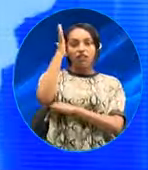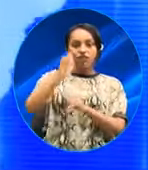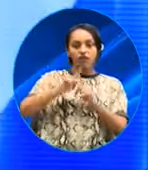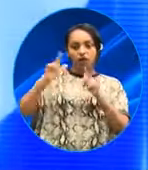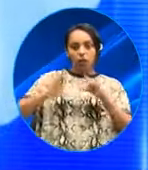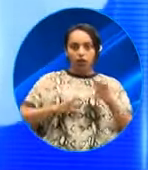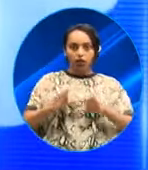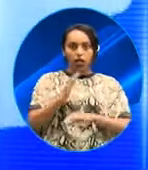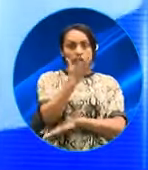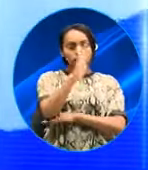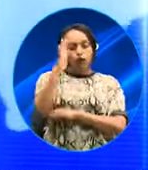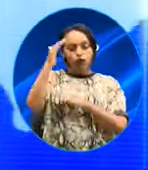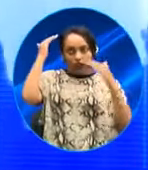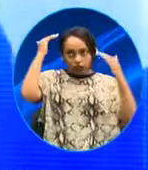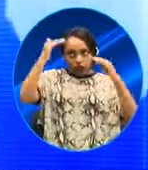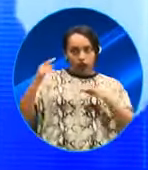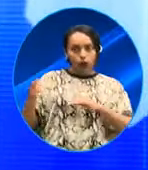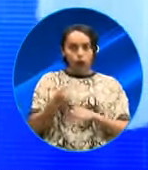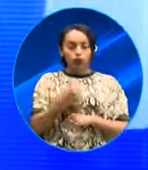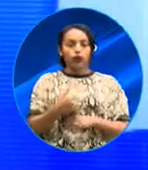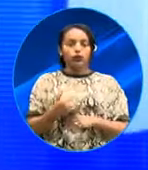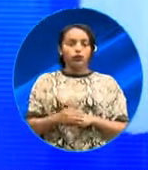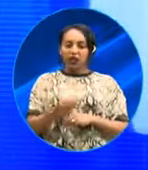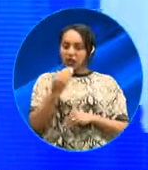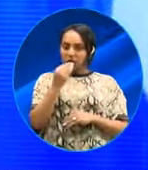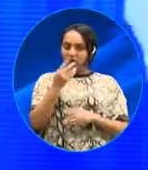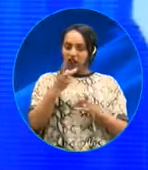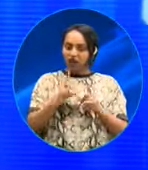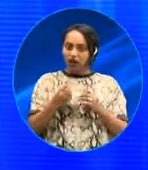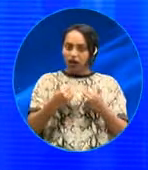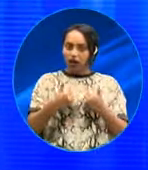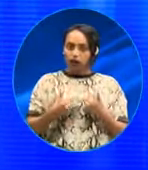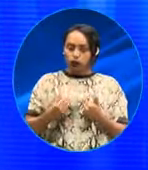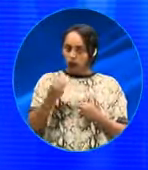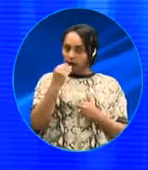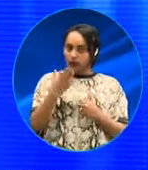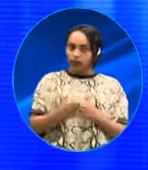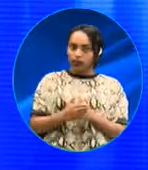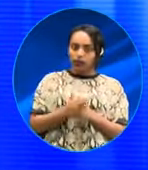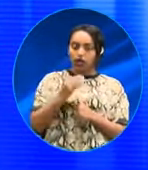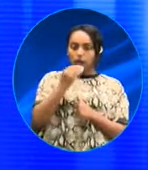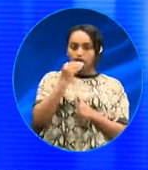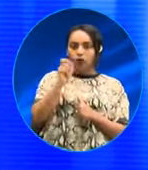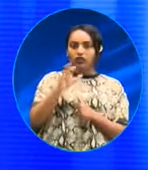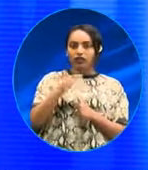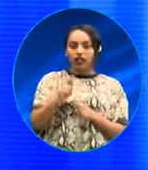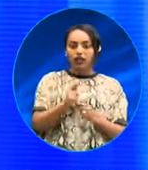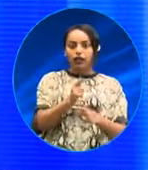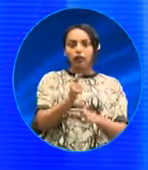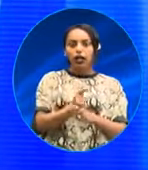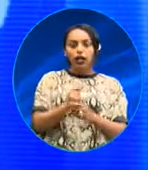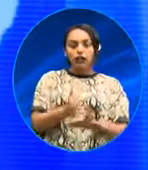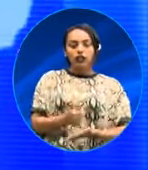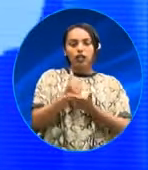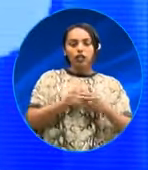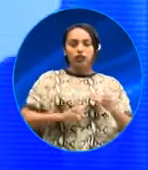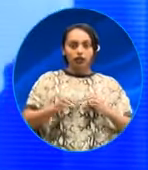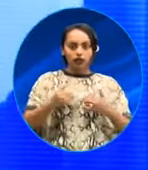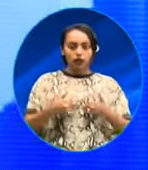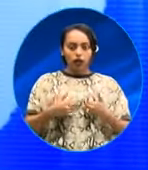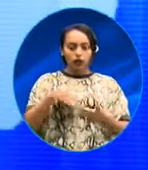ነው። ዛፎች ጥላ ይሆናሉ፣ የሚበላ ፍሬ ያላቸውም ለምግብነት የምግብ ዋስትናን ለማረጋገጥ እገዛ